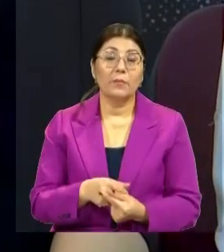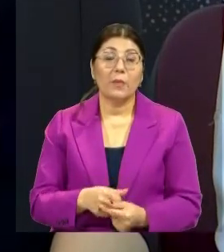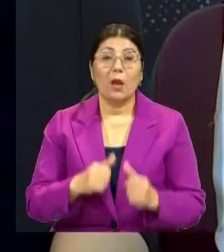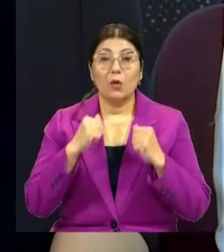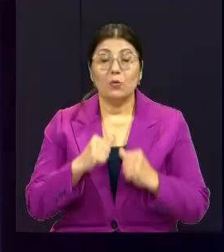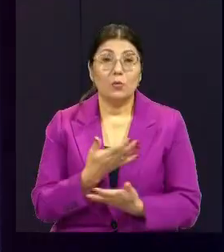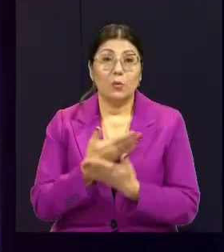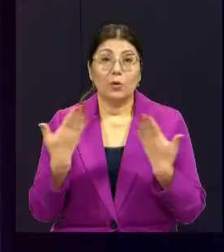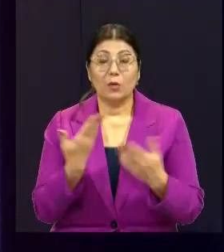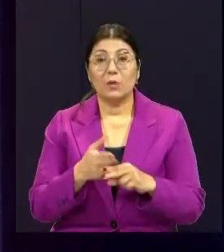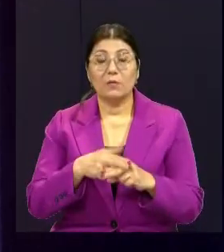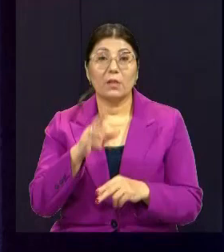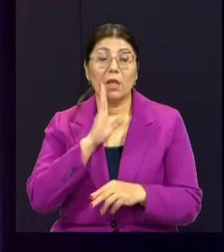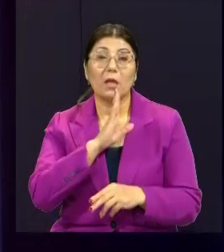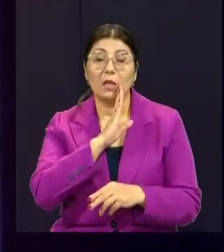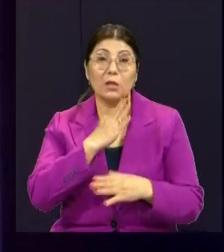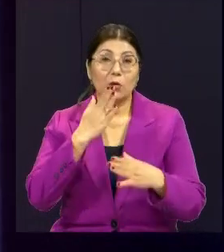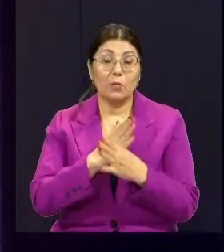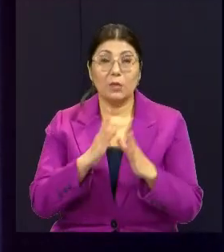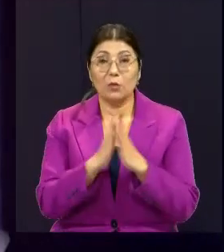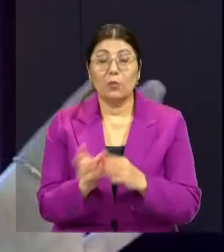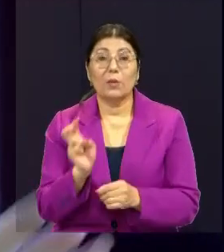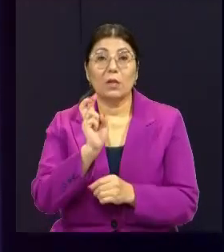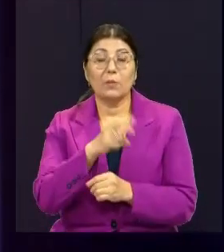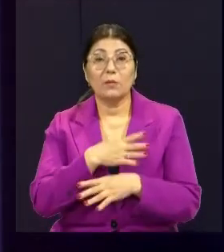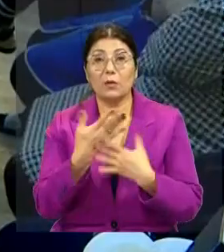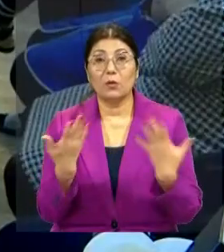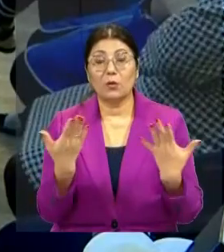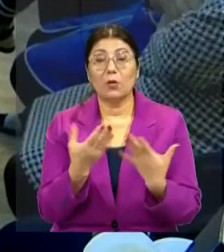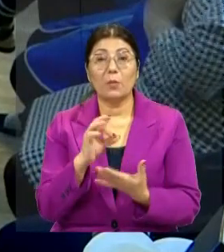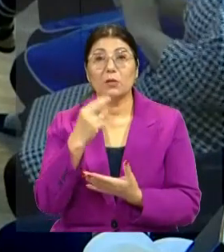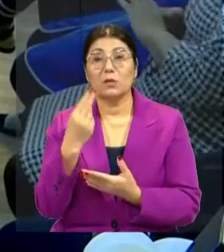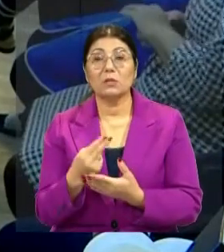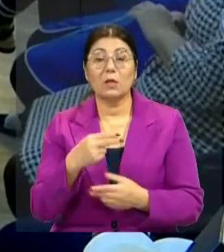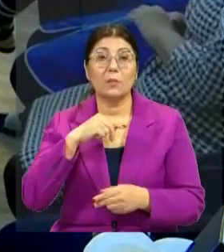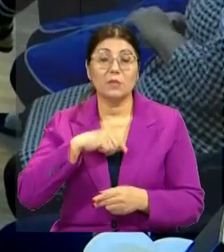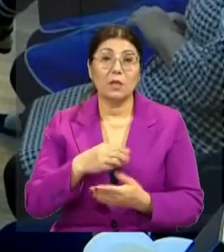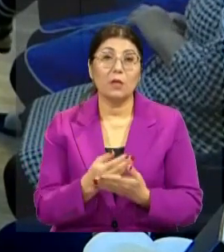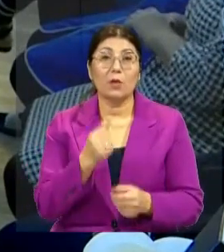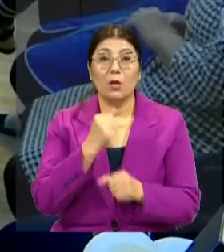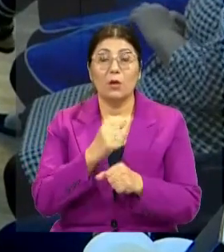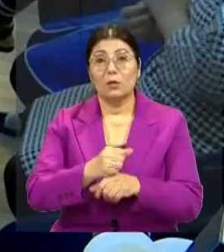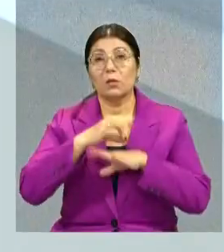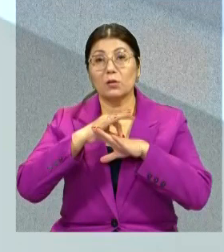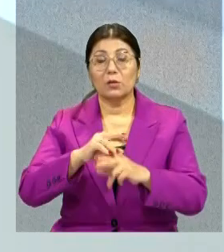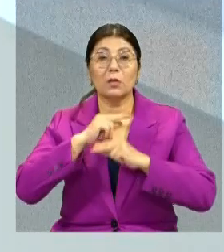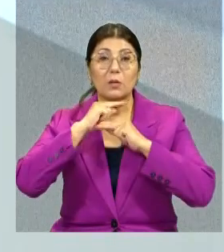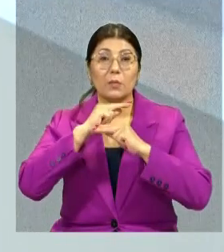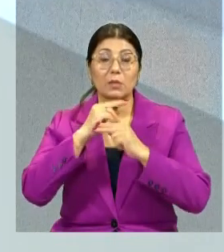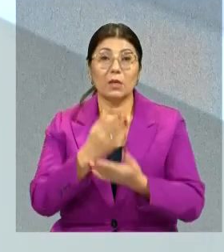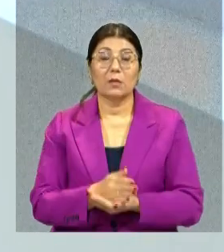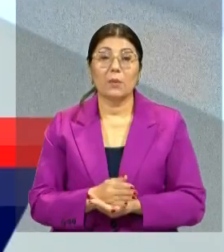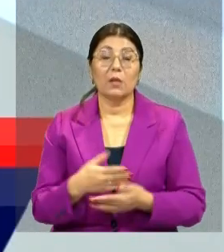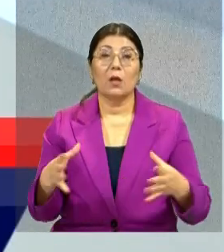келді. Бастауғалы паназитін әйелдердің көп келетін айтып, орталық тарапынан түрлі әлеуметтік, психологиялық жұмыстар жүргізілетін бас айтты. Тұрмыстық